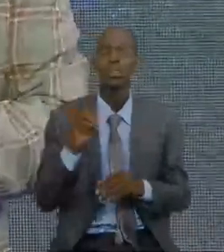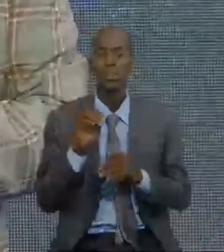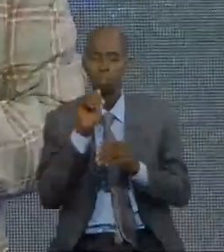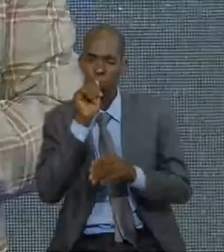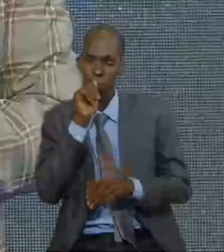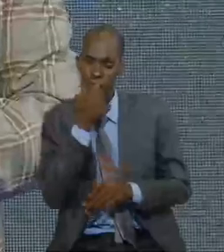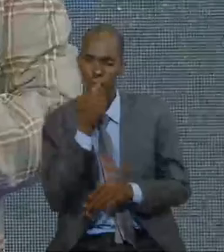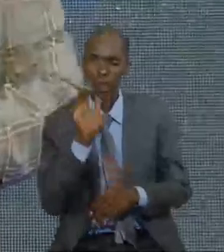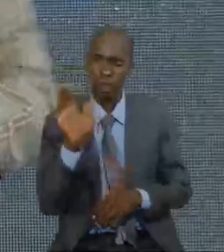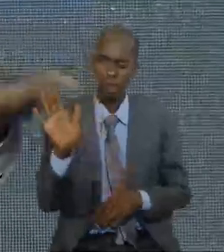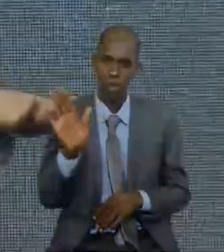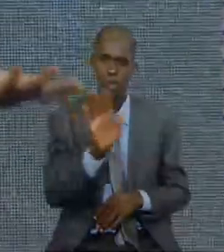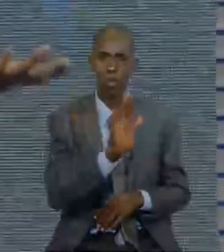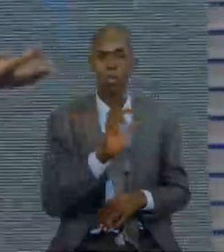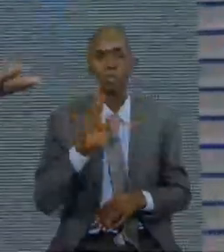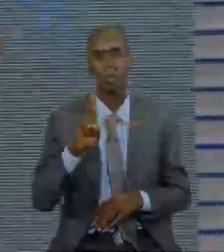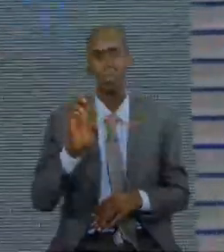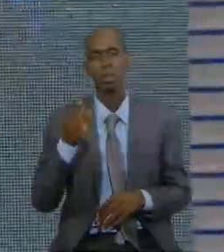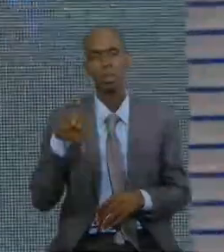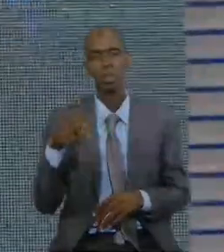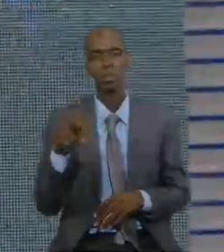j'ai porté ton oppobe